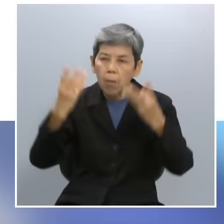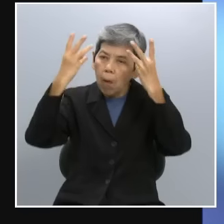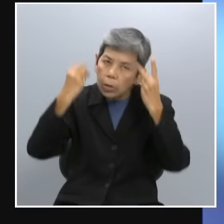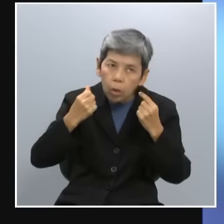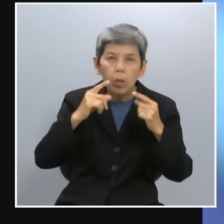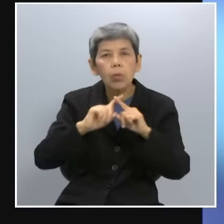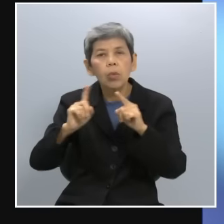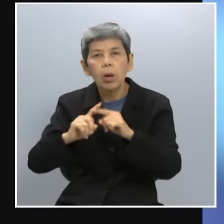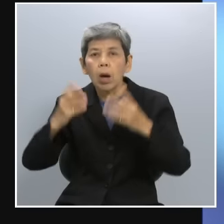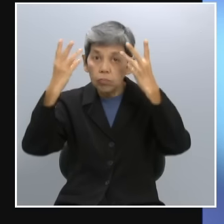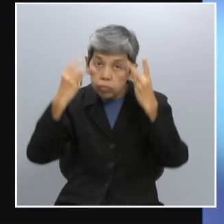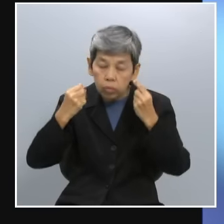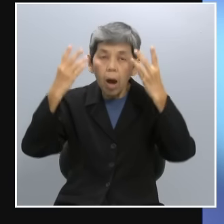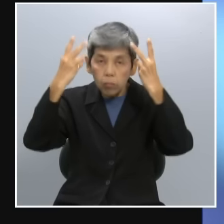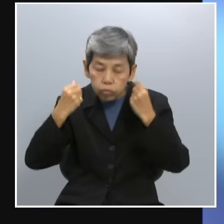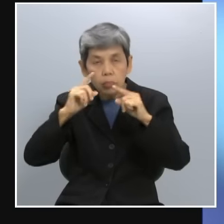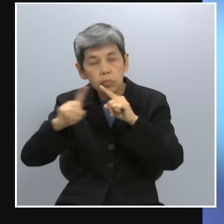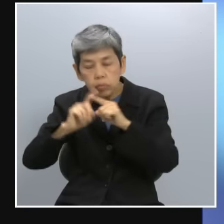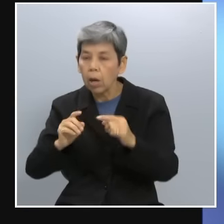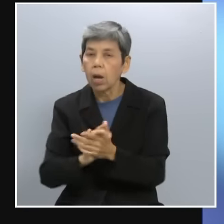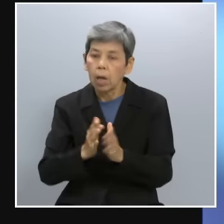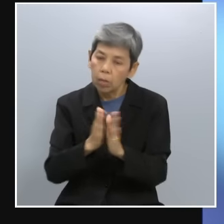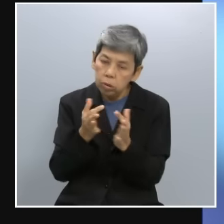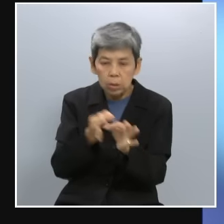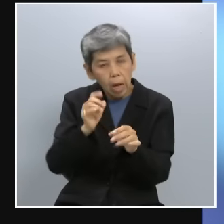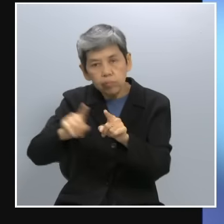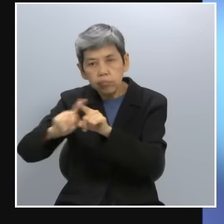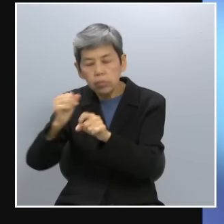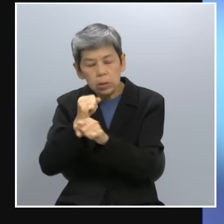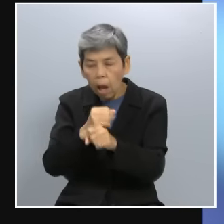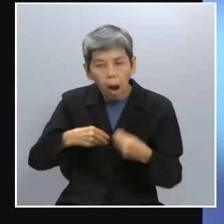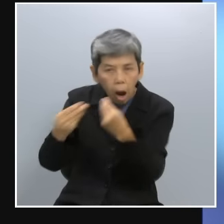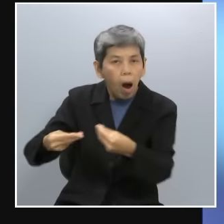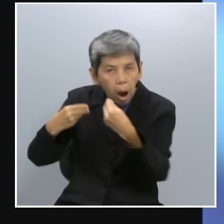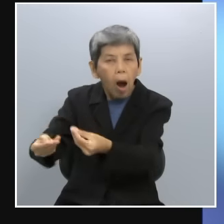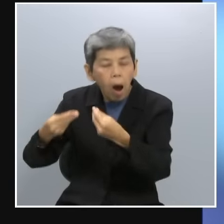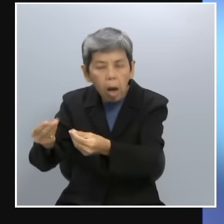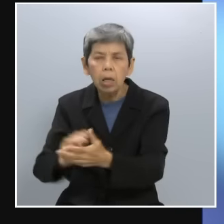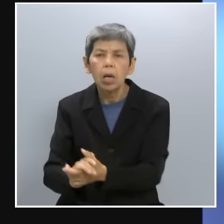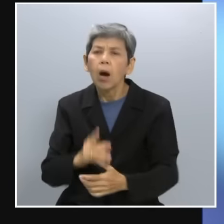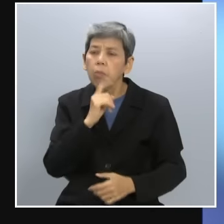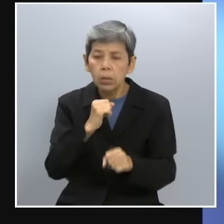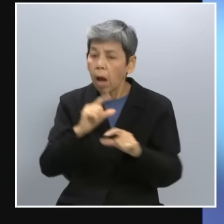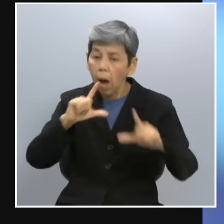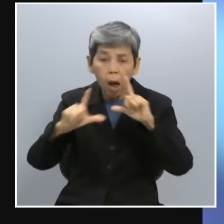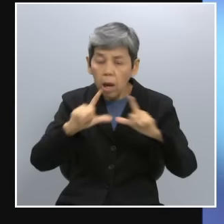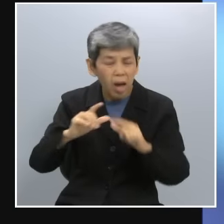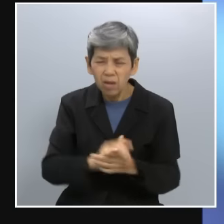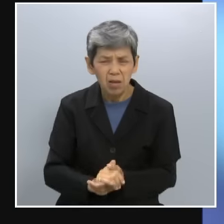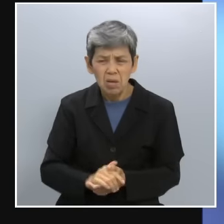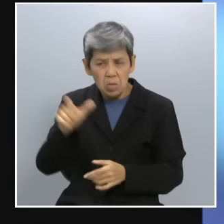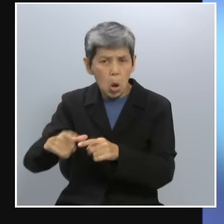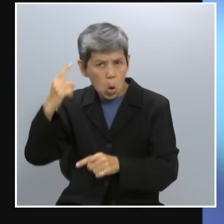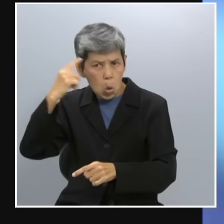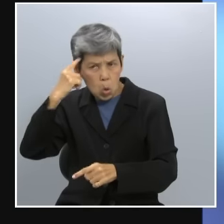อ้าวไปซะแล้วนี่บัตรประชาชนบัญชีเอกสารธุรกิจให้ฆาตกรเองต่อให้บอกว่าใช้รายคนตายก็เถอะฆาตกร